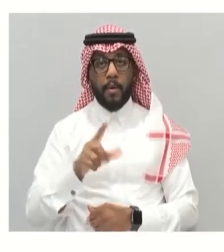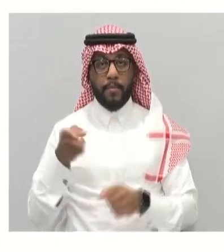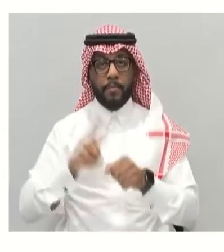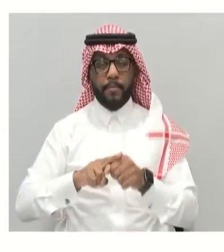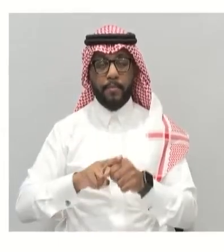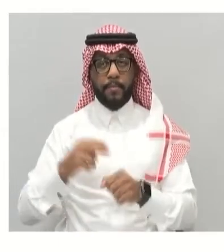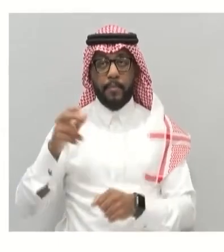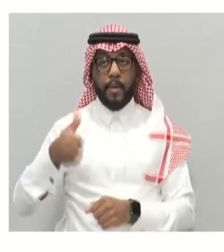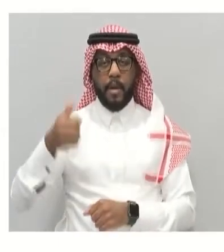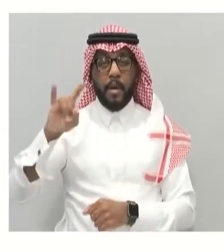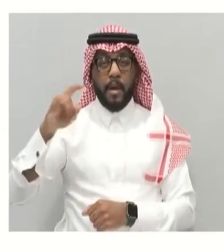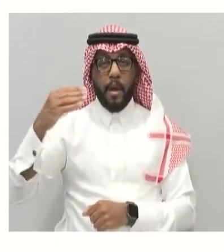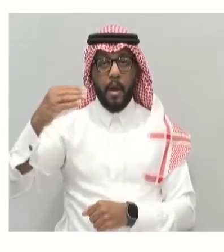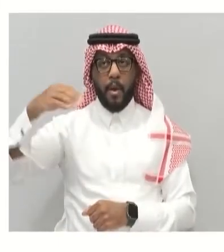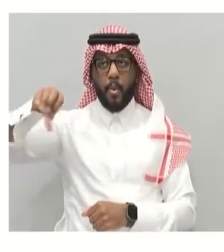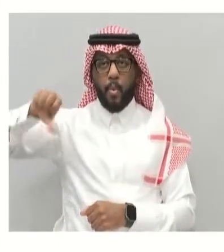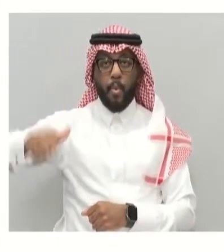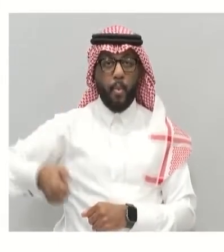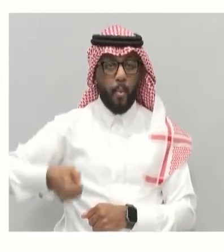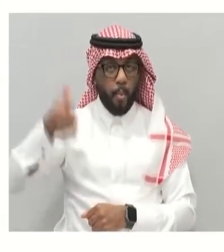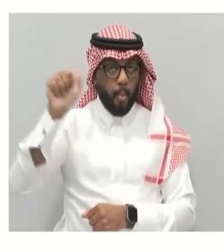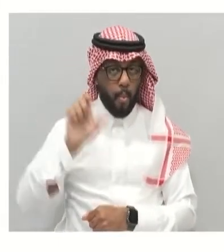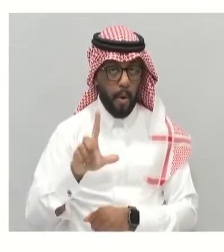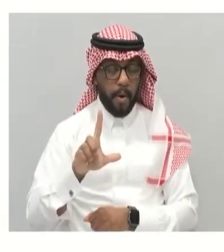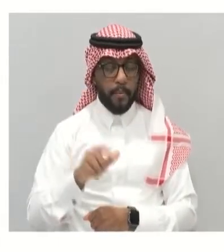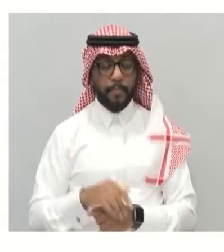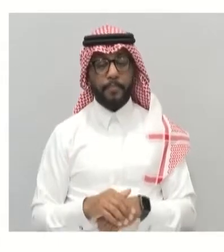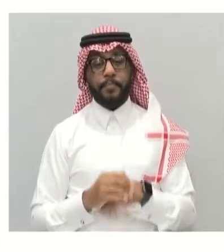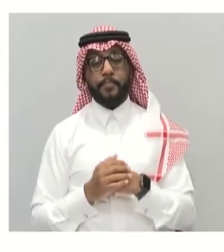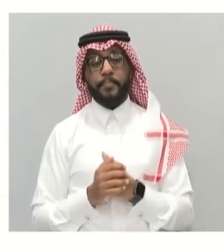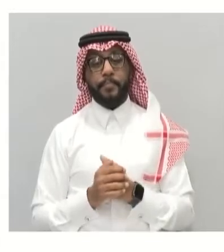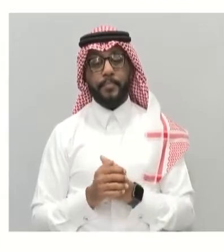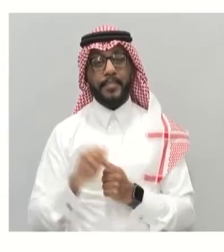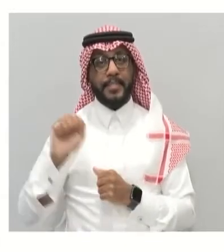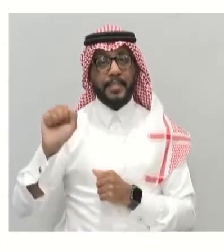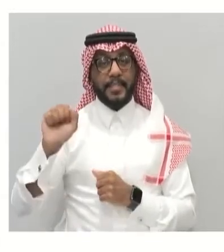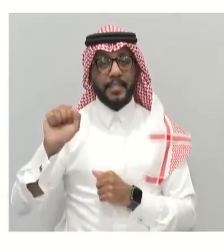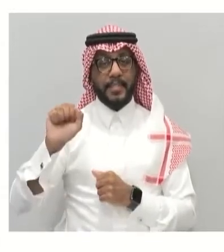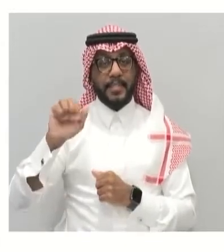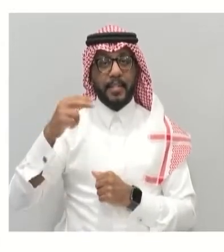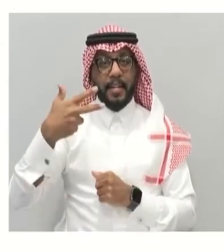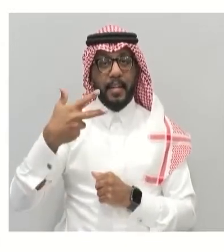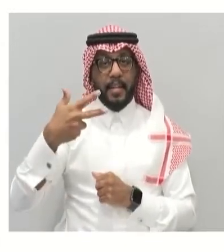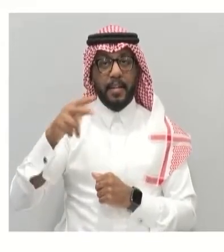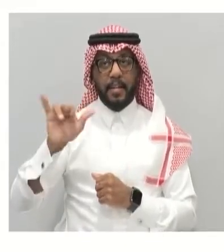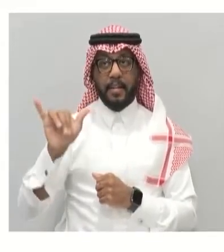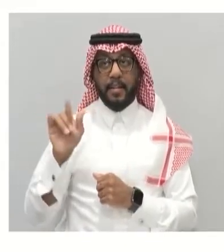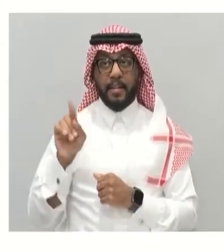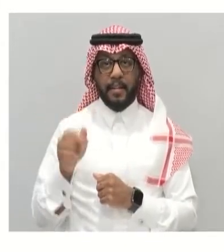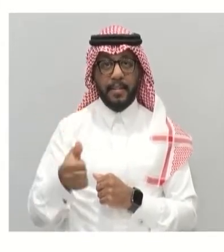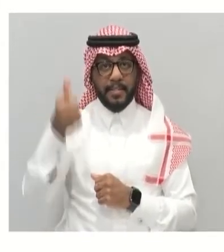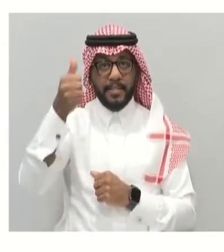الاتيه في المثال الاول يقول الحال صغيره كما ربياني كيف